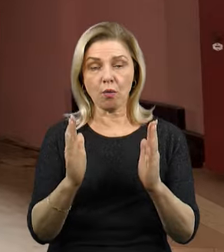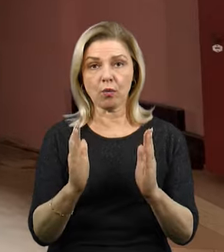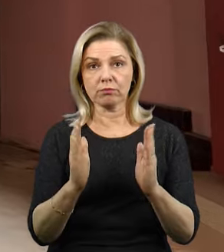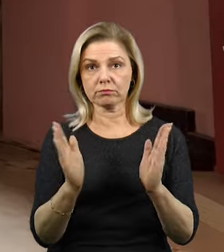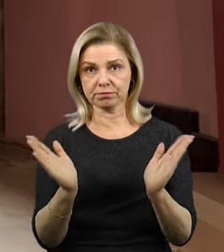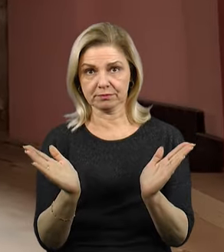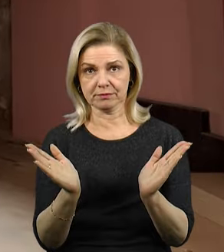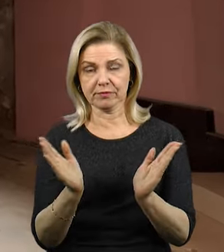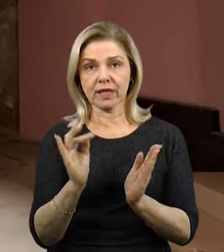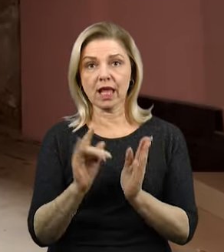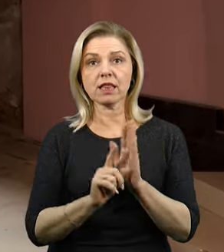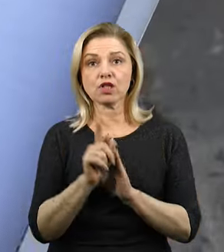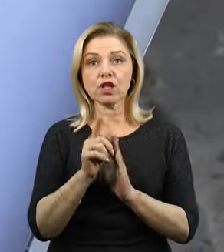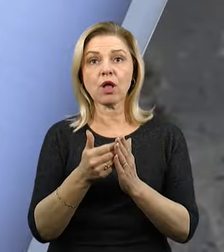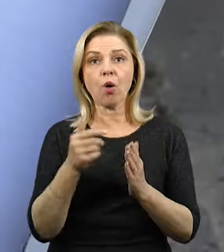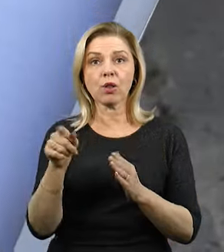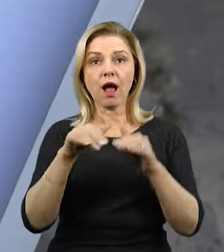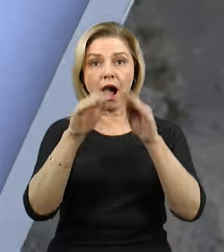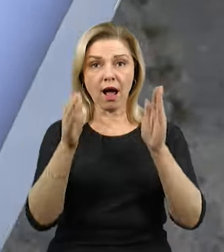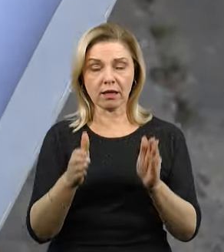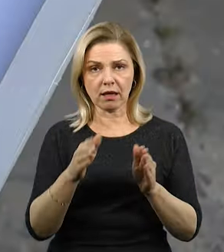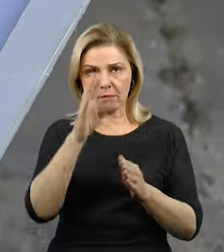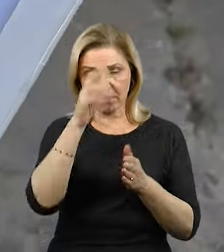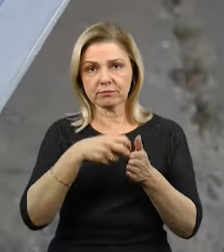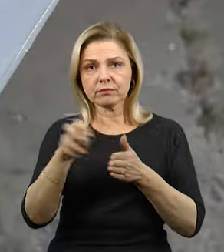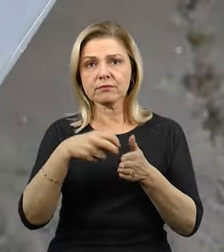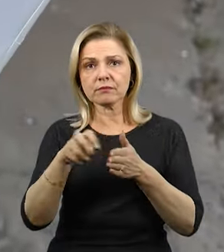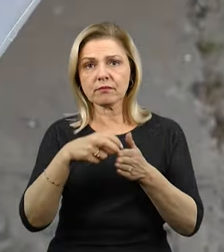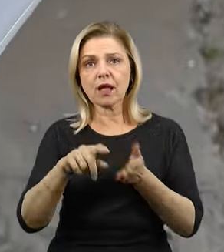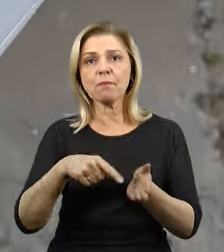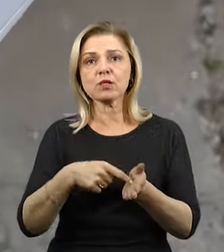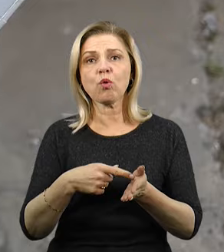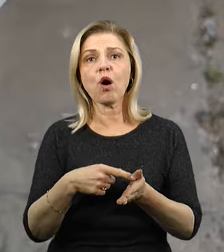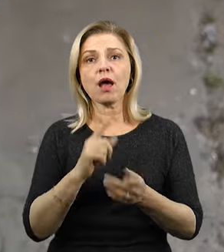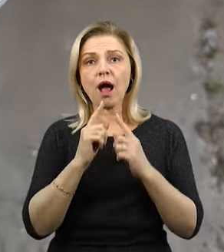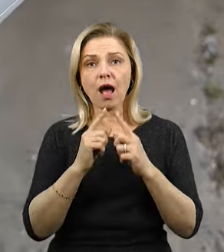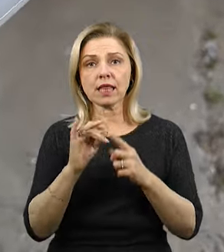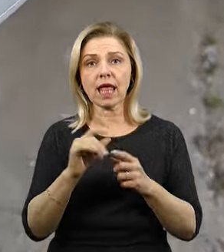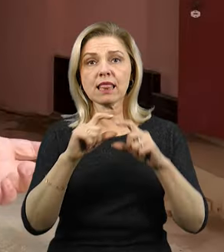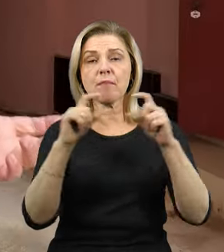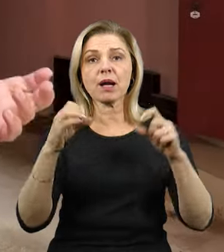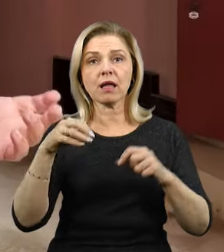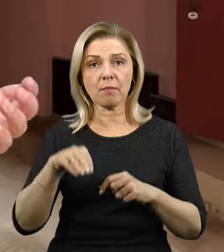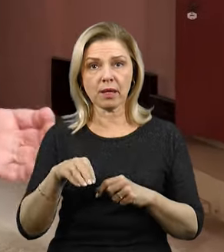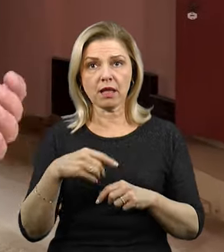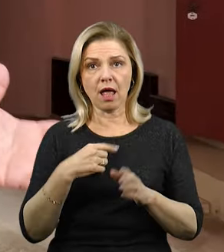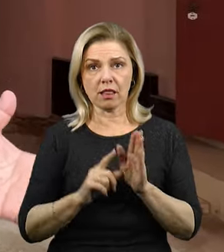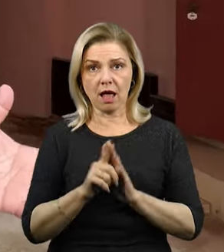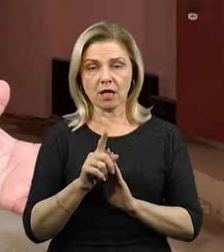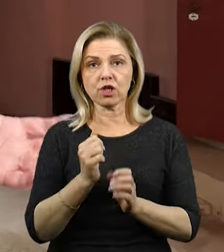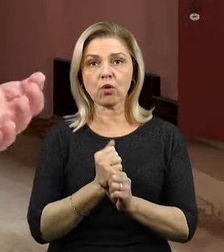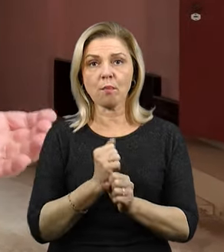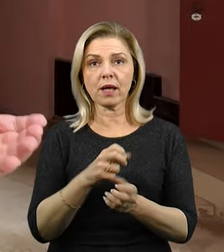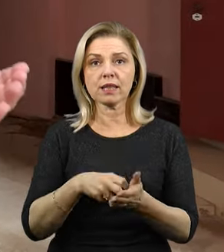починаючи від цієї арки Євген неодноразово писав запити до міської ради та департаментів почав робити